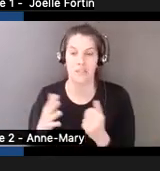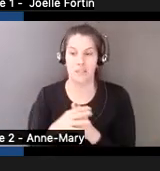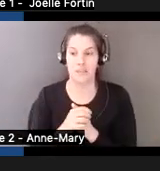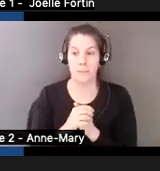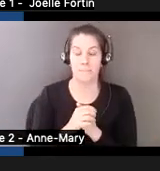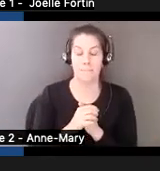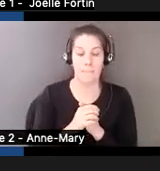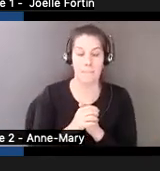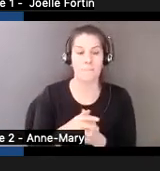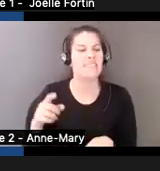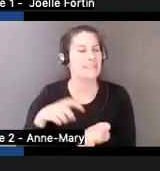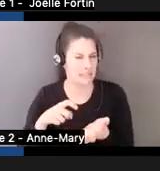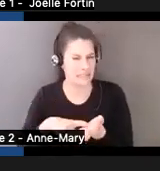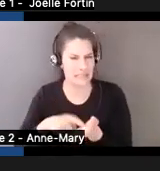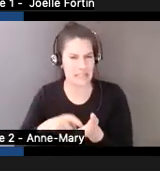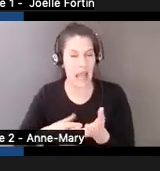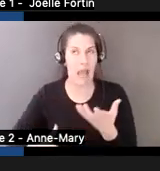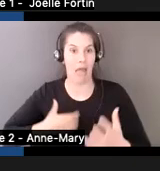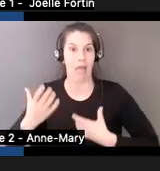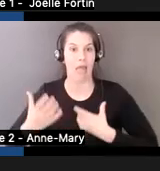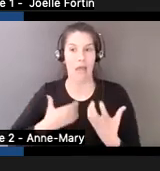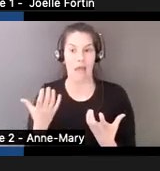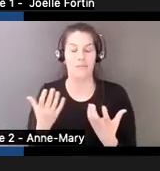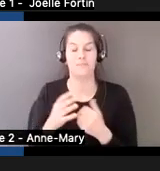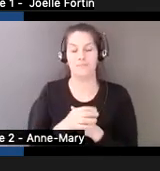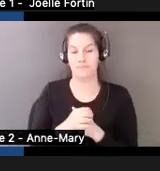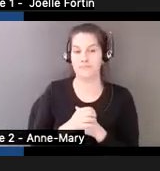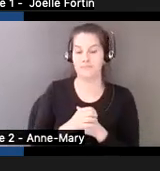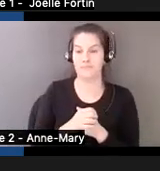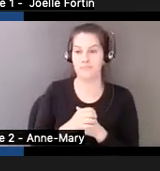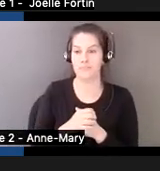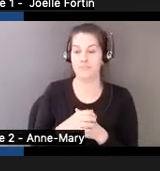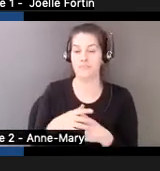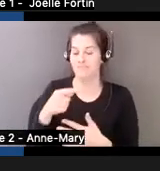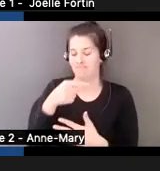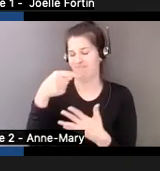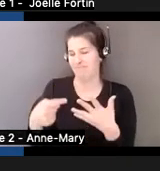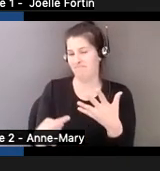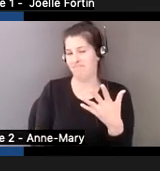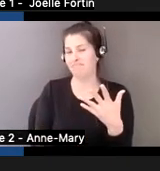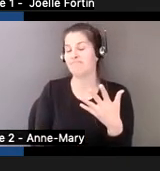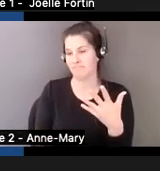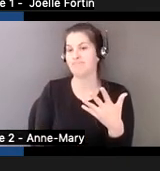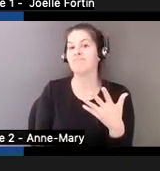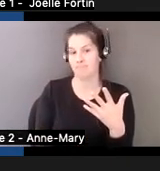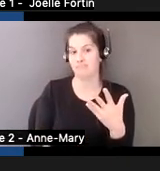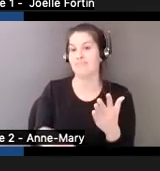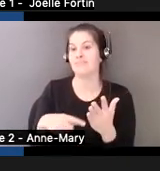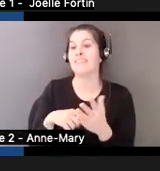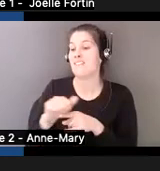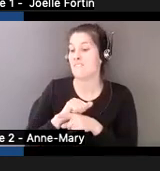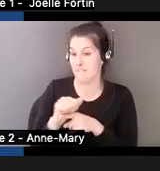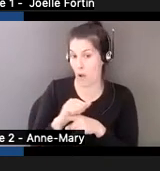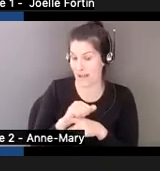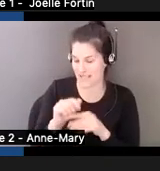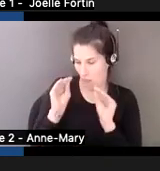Quand est-ce que ça se produit? Quand est-ce que ça se ne produit? Ça, c'est tous des éléments que nous regardons dans la formation quand on va